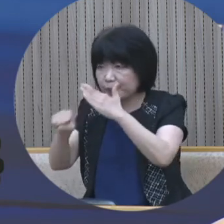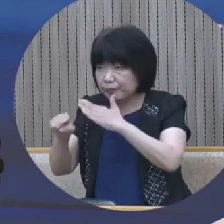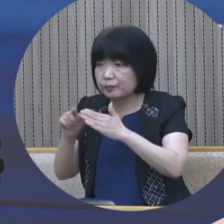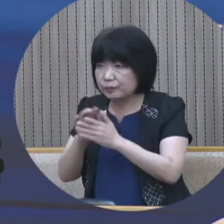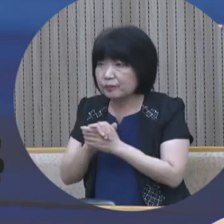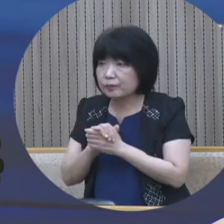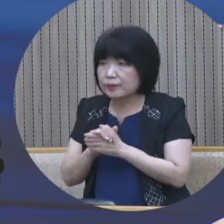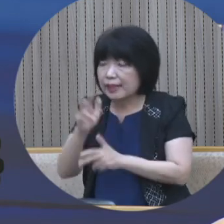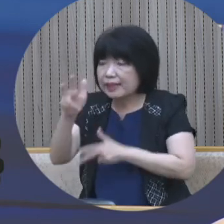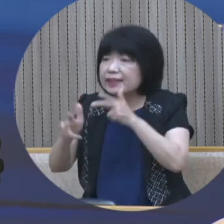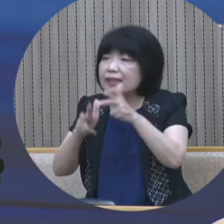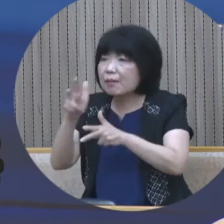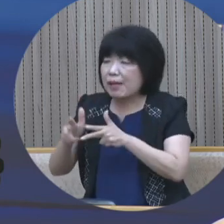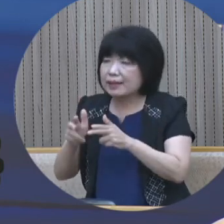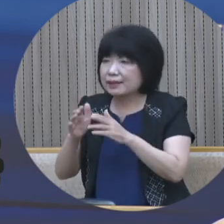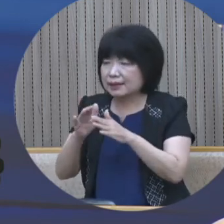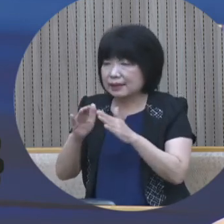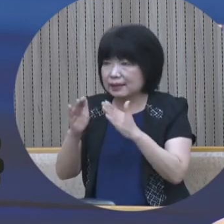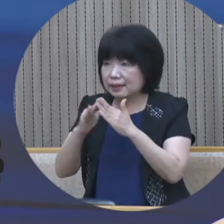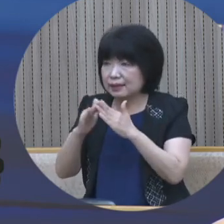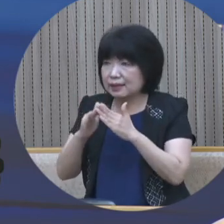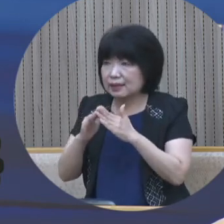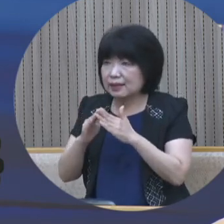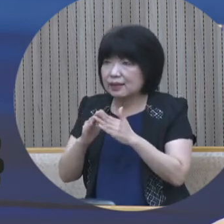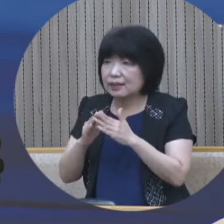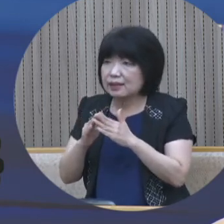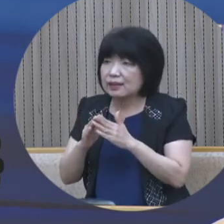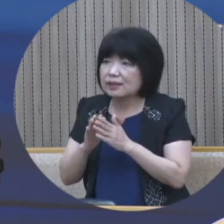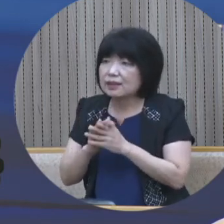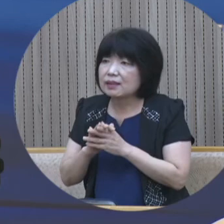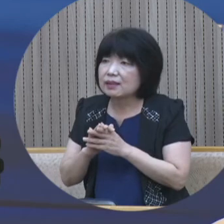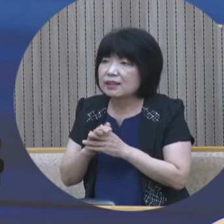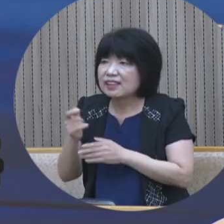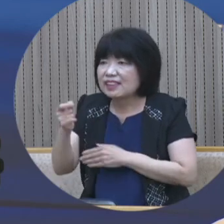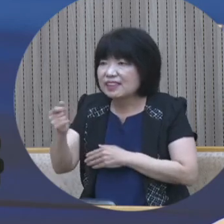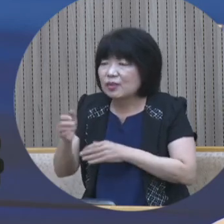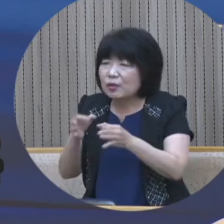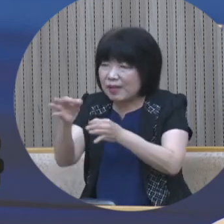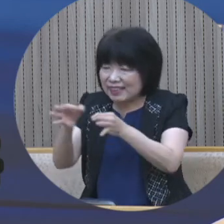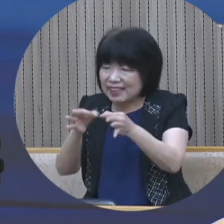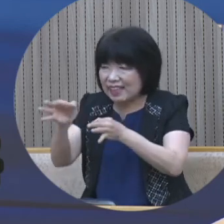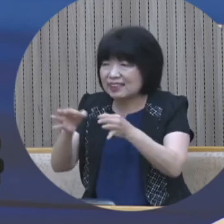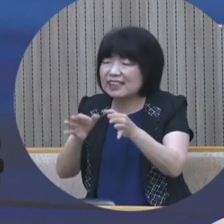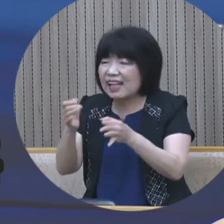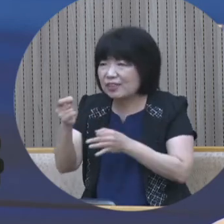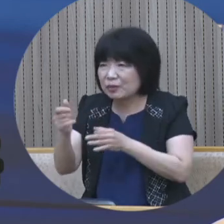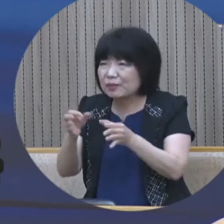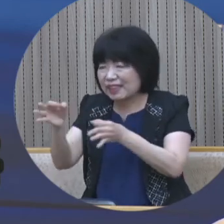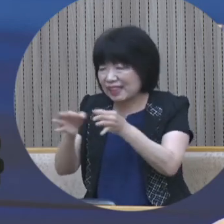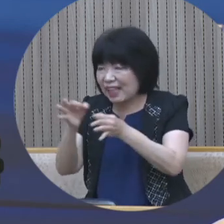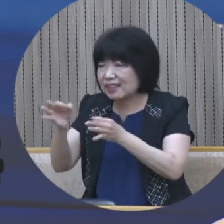하는 분들인데 말이 기업이지 조그만 장사를 하는 분들이었어요.